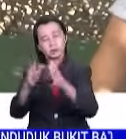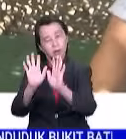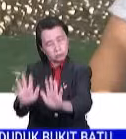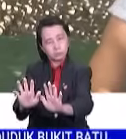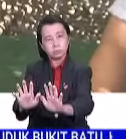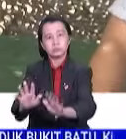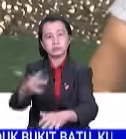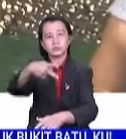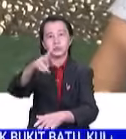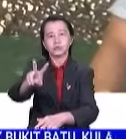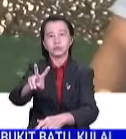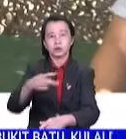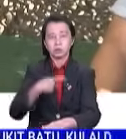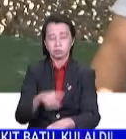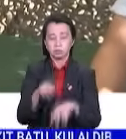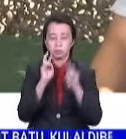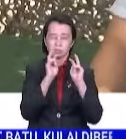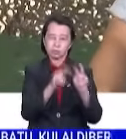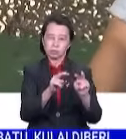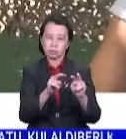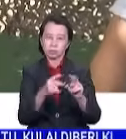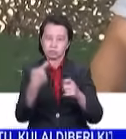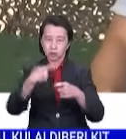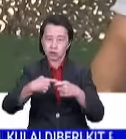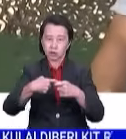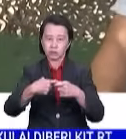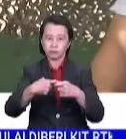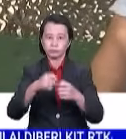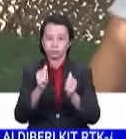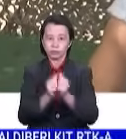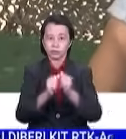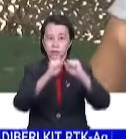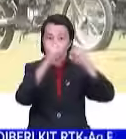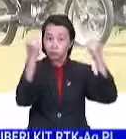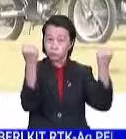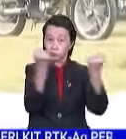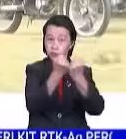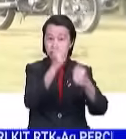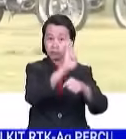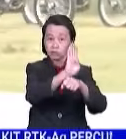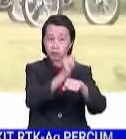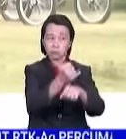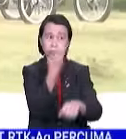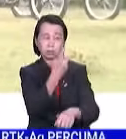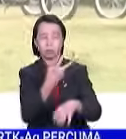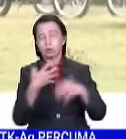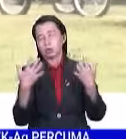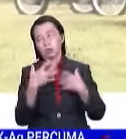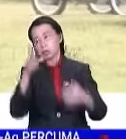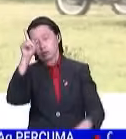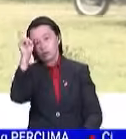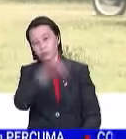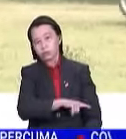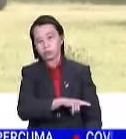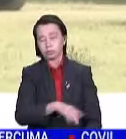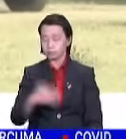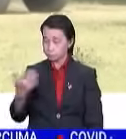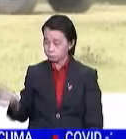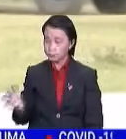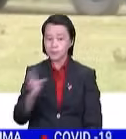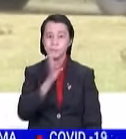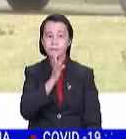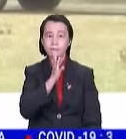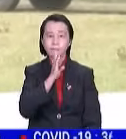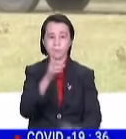Kita takut melihat Kadek isu bekas penyesuaian pacarnya jejali Lubis Beliau berkata